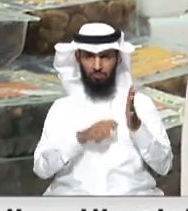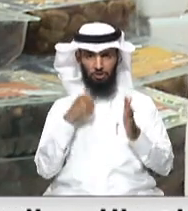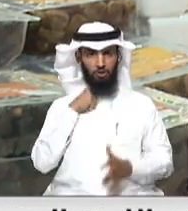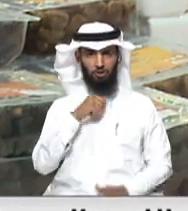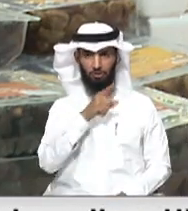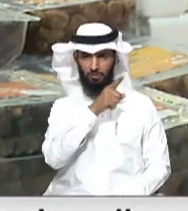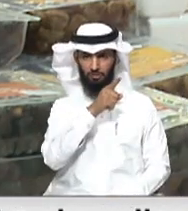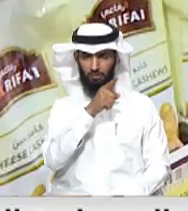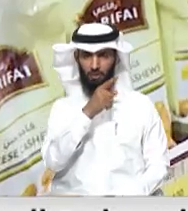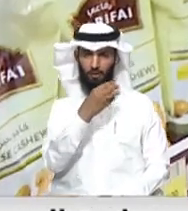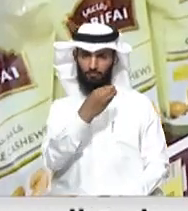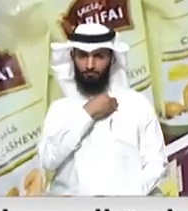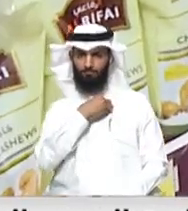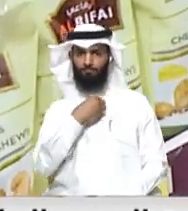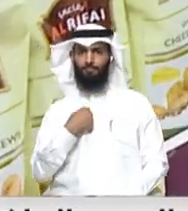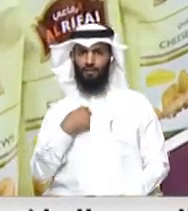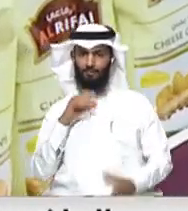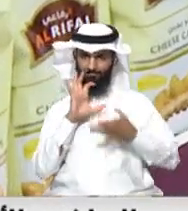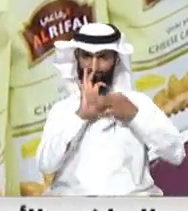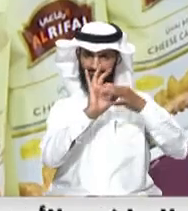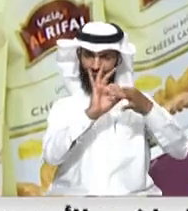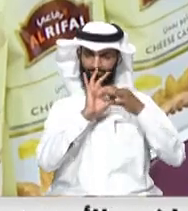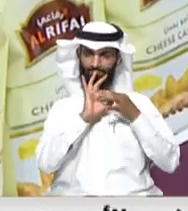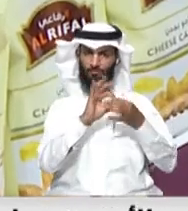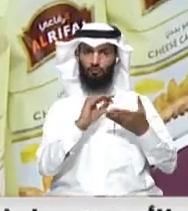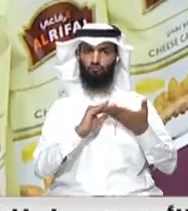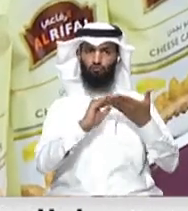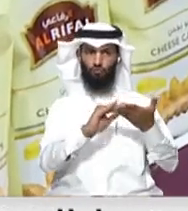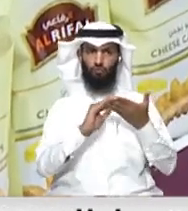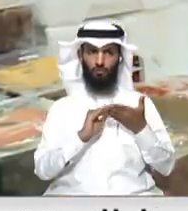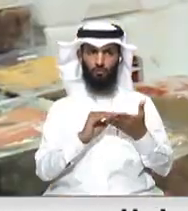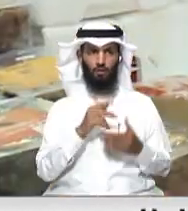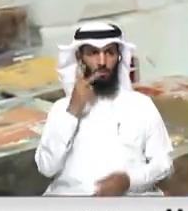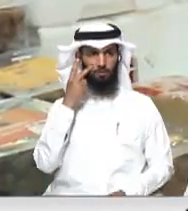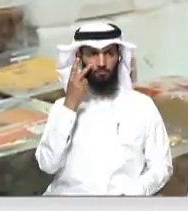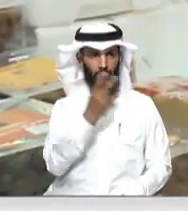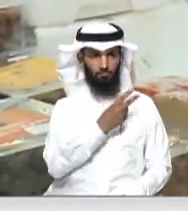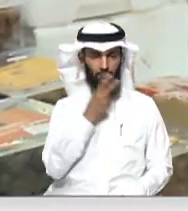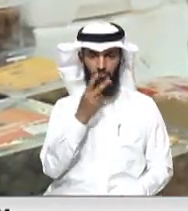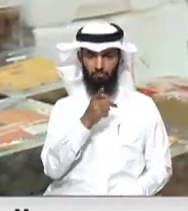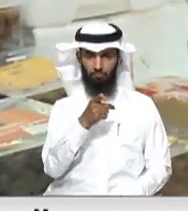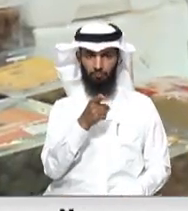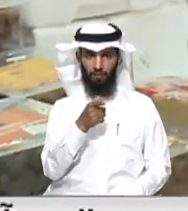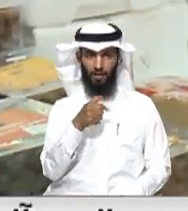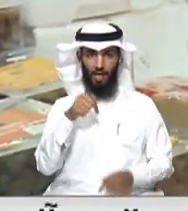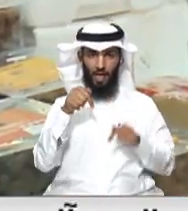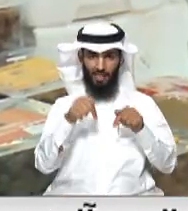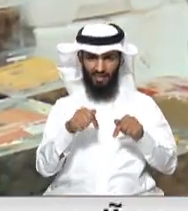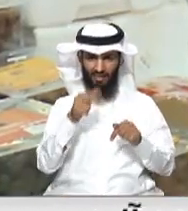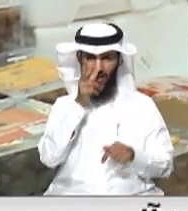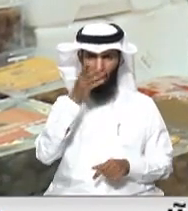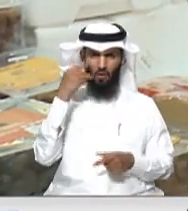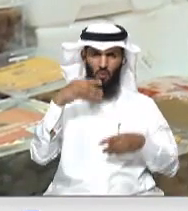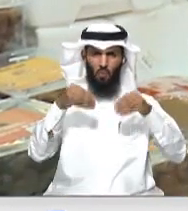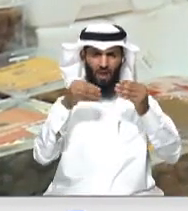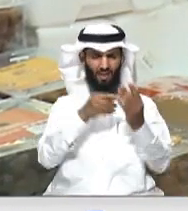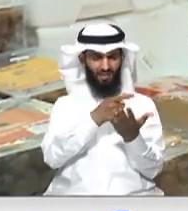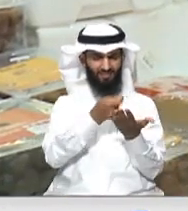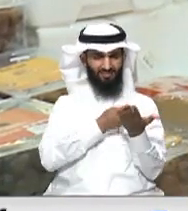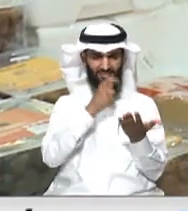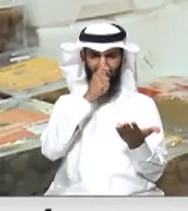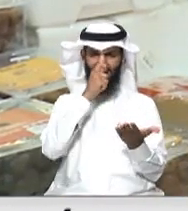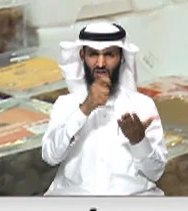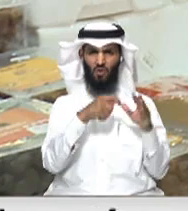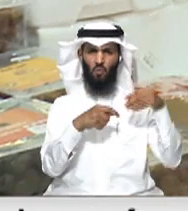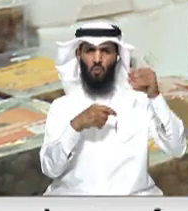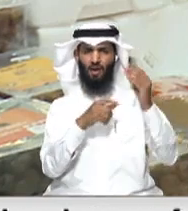احنا مشاركين فيها أو لنا رأي فيها. الآلية الضبطيات احنا كل شيء تحول عندنا من ورقي إلى إلكتروني اللي سعت فيه وزارة